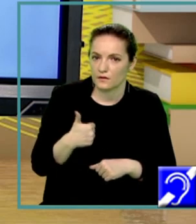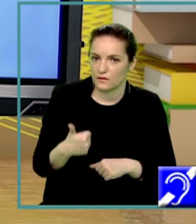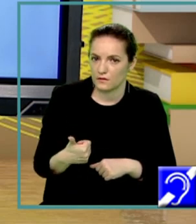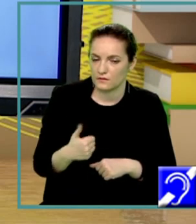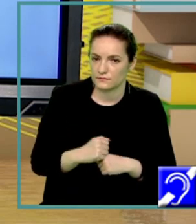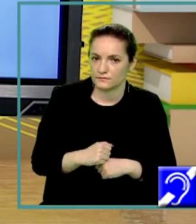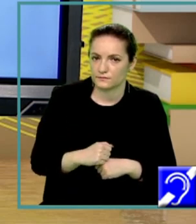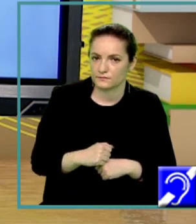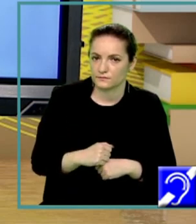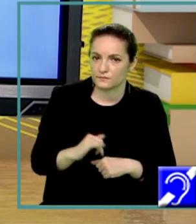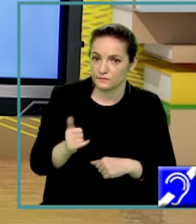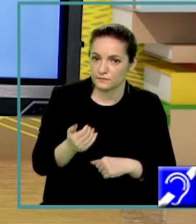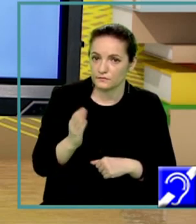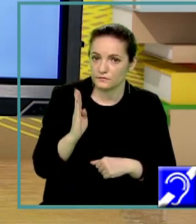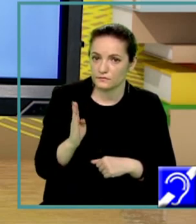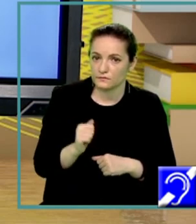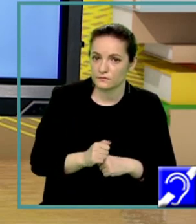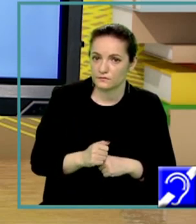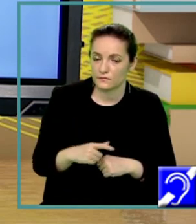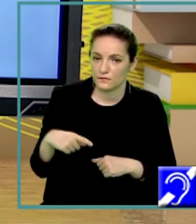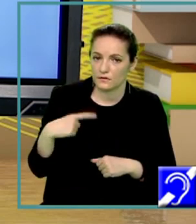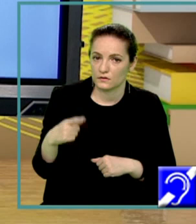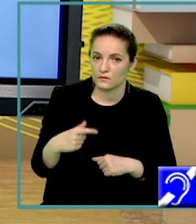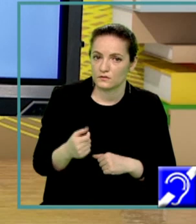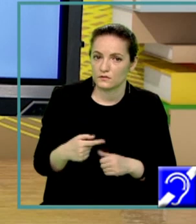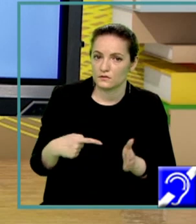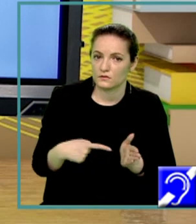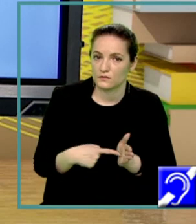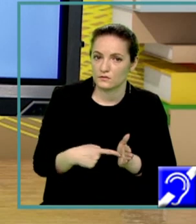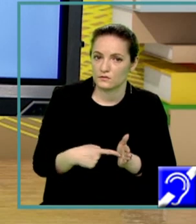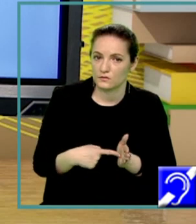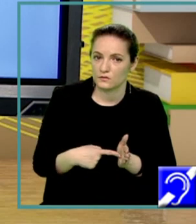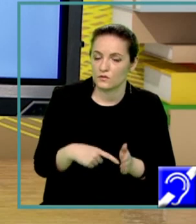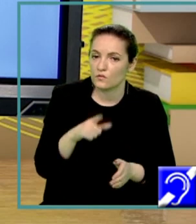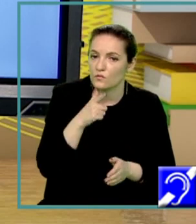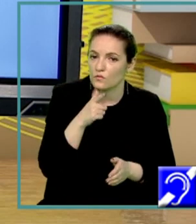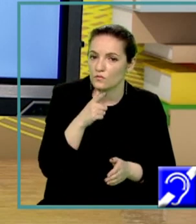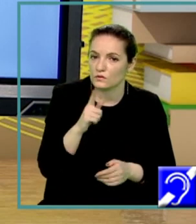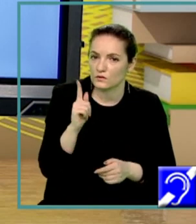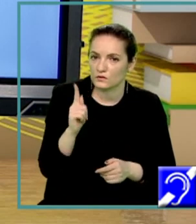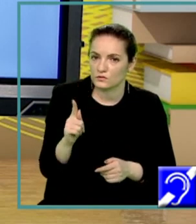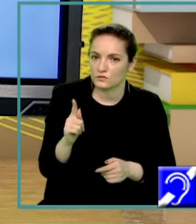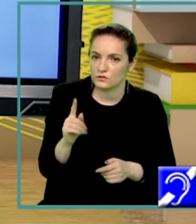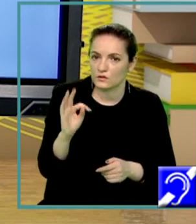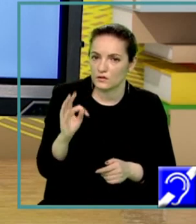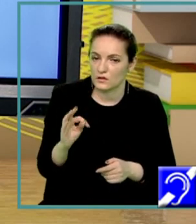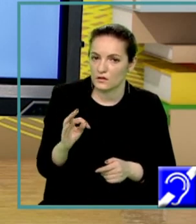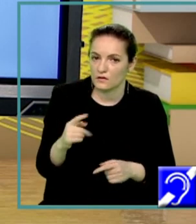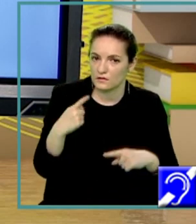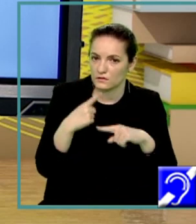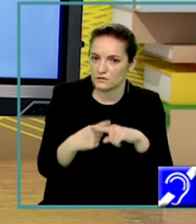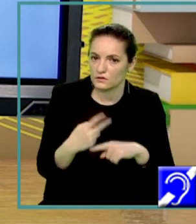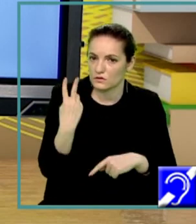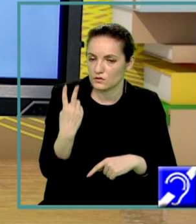mare și B mare, sunt de fapt punctele în care graficul funcției intersectează cele două